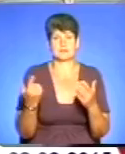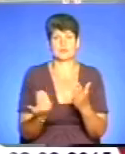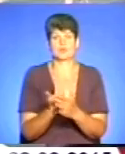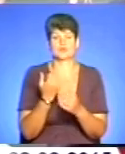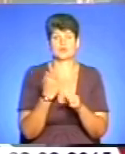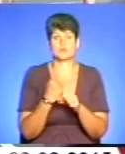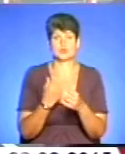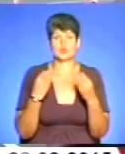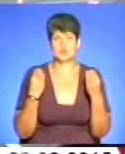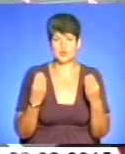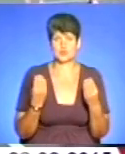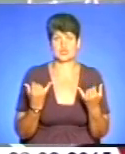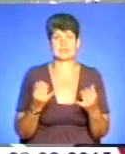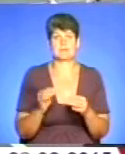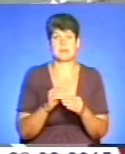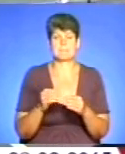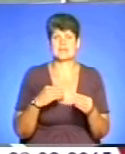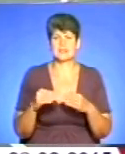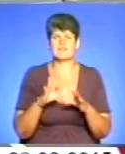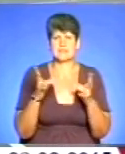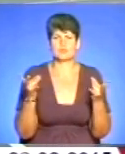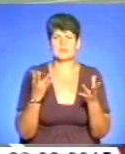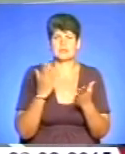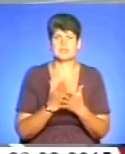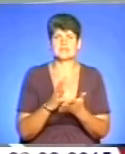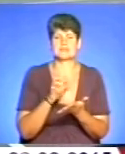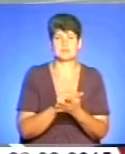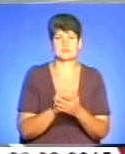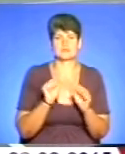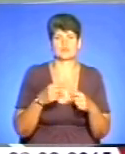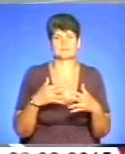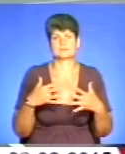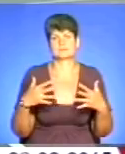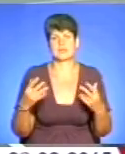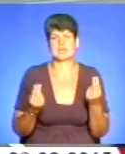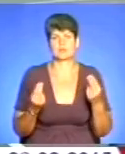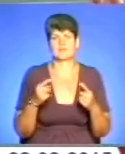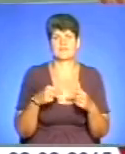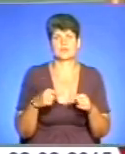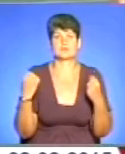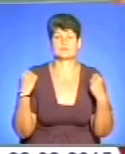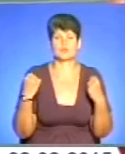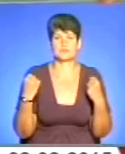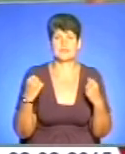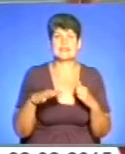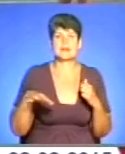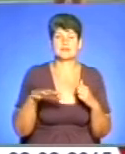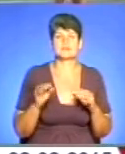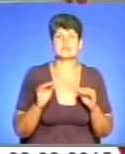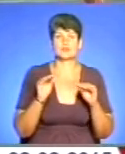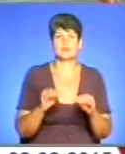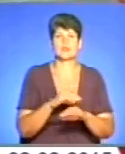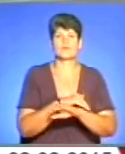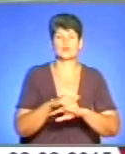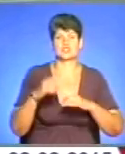зроблений сучасними матеріалами. Все необхідне є для того, щоб займатися будь-якими ігровими видами спорту. На майданчику встановили